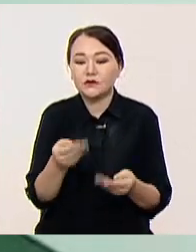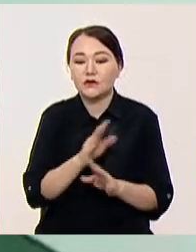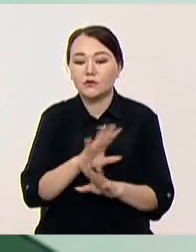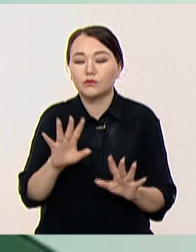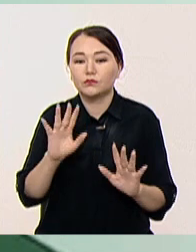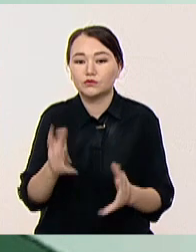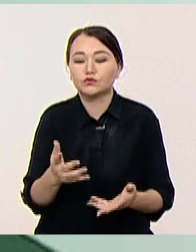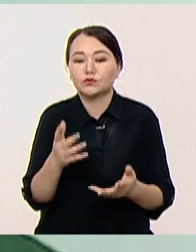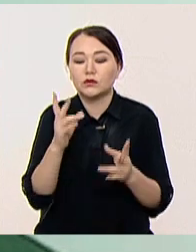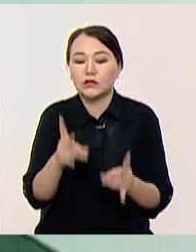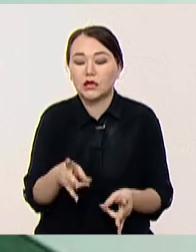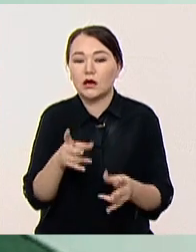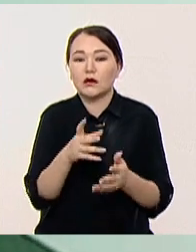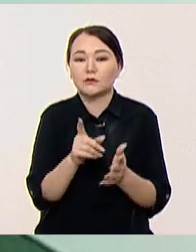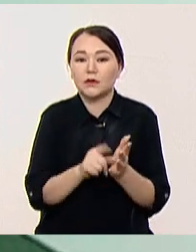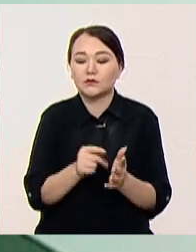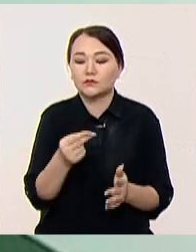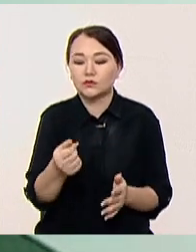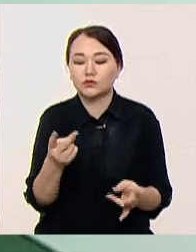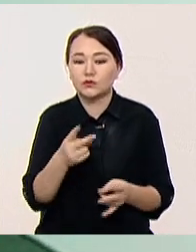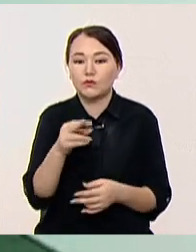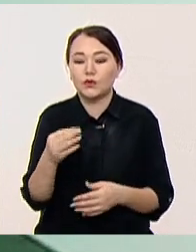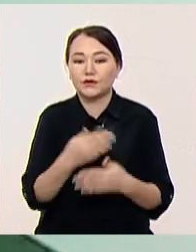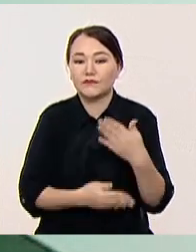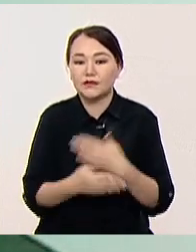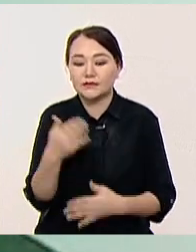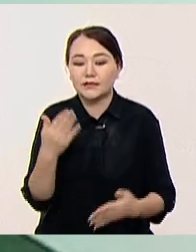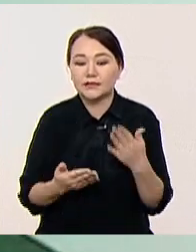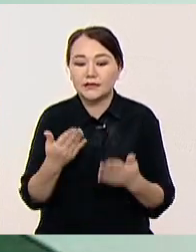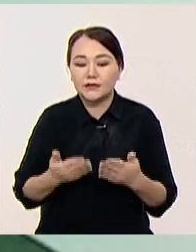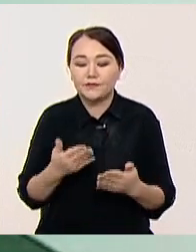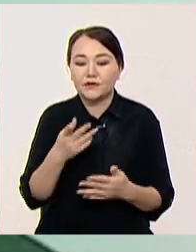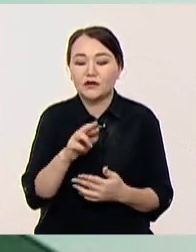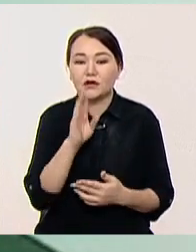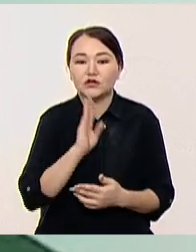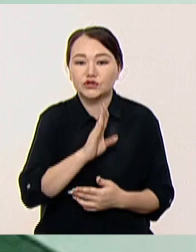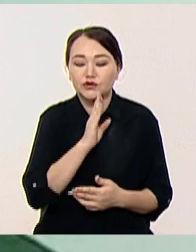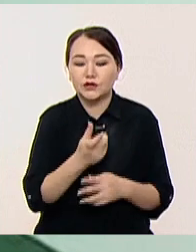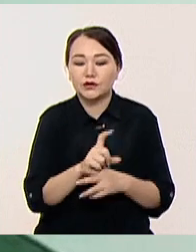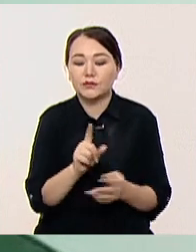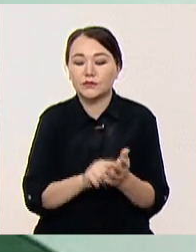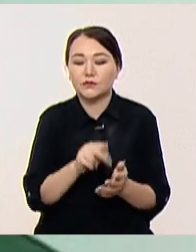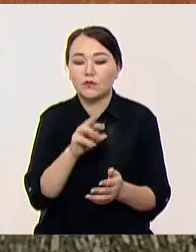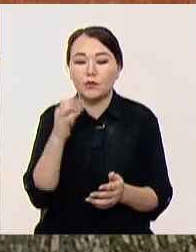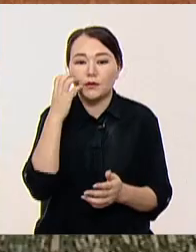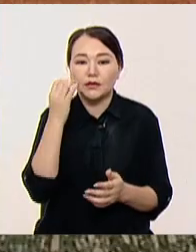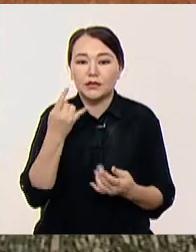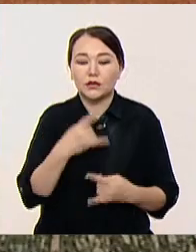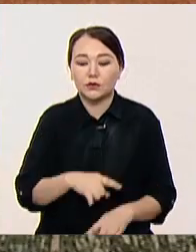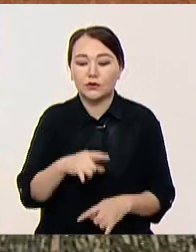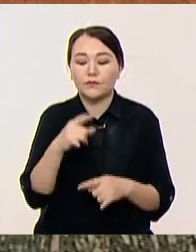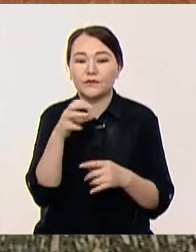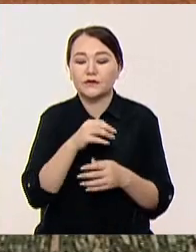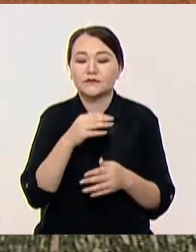случится, да, потребуется пособие, по инвалидности или для женщин это пособие по беременности и родам. Итак,